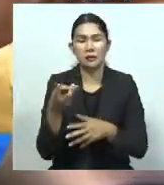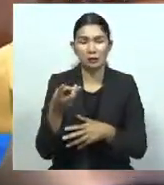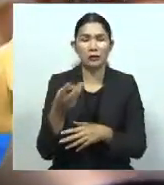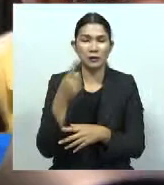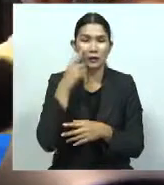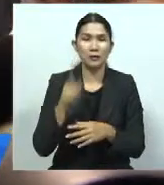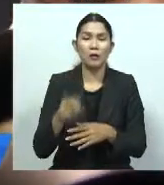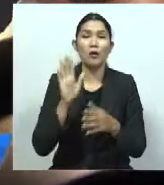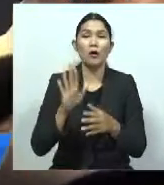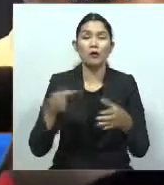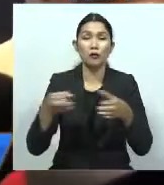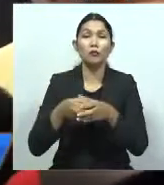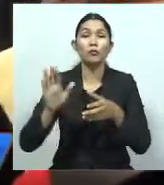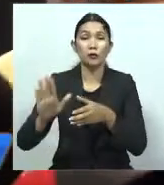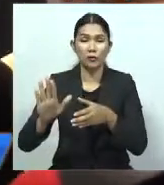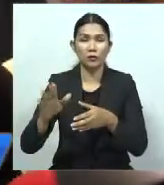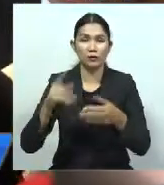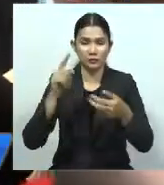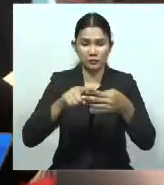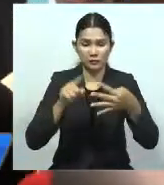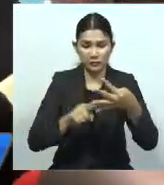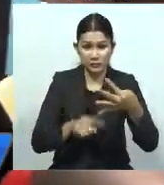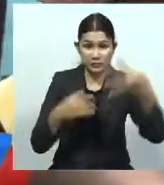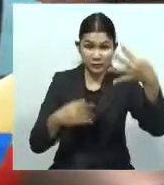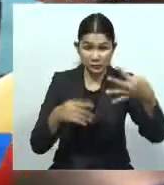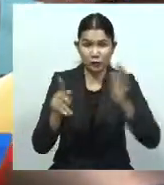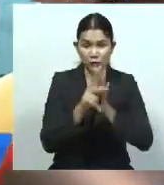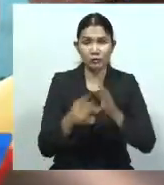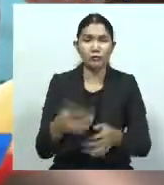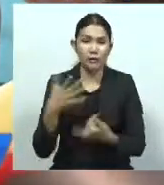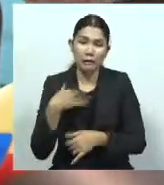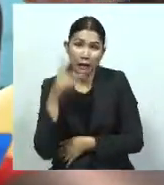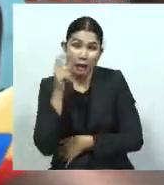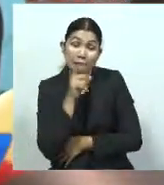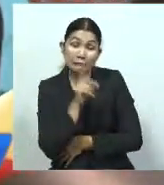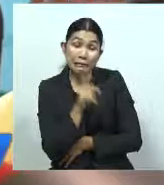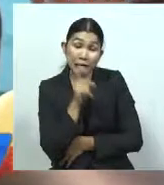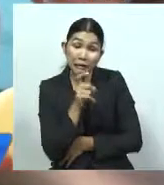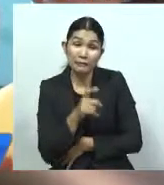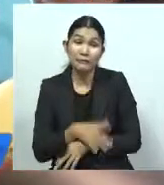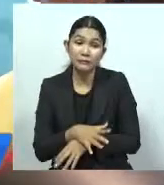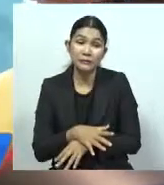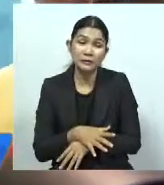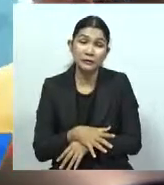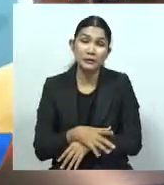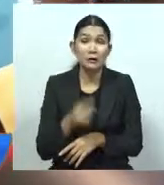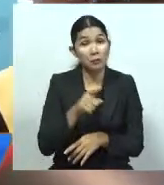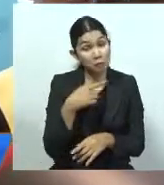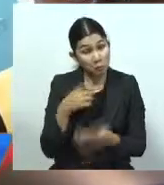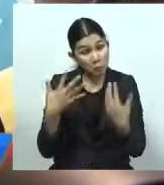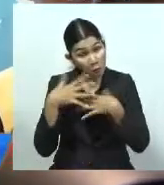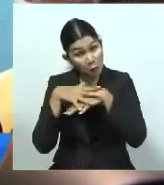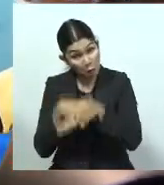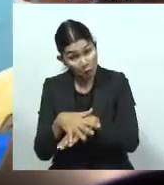ไขเข้าร่วมรัฐบาลของภูมิใจไทยก็คือเสถียรภาพก็มีนักข่าวไปถามนะครับคุณอนุทินเรื่องอาจจะไปร่วมกับพรร